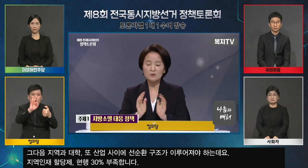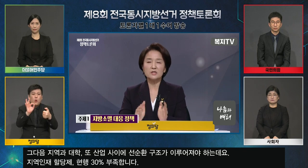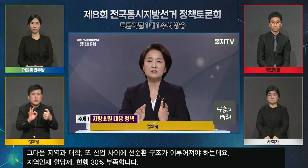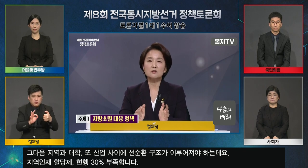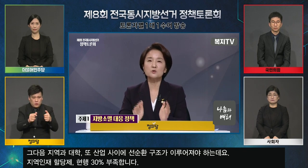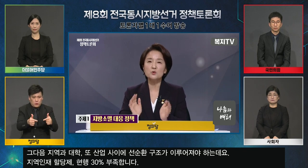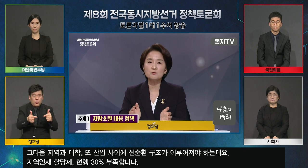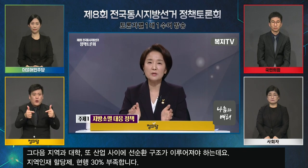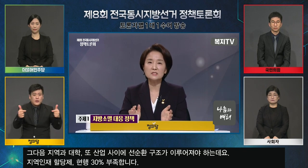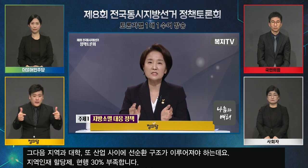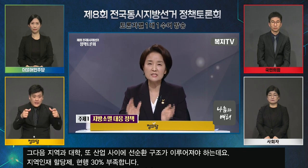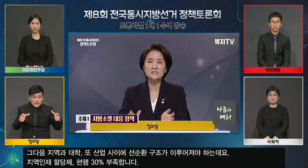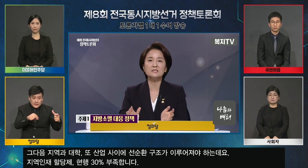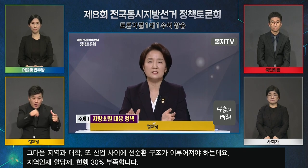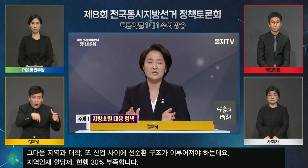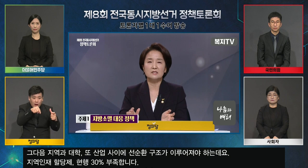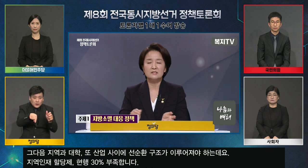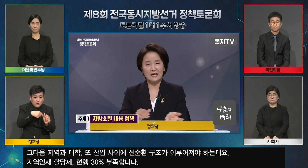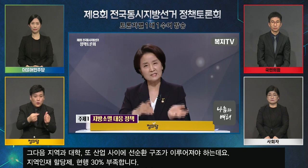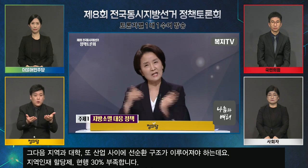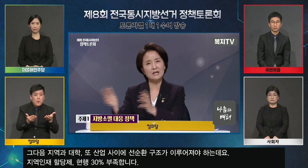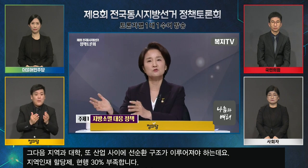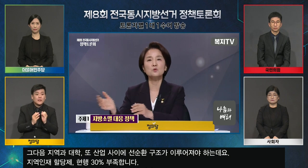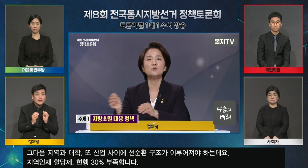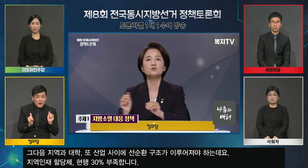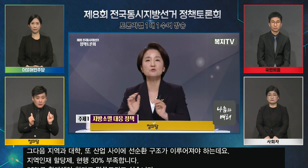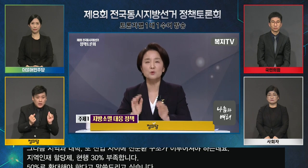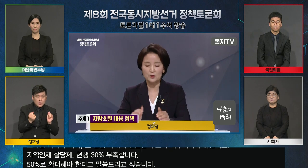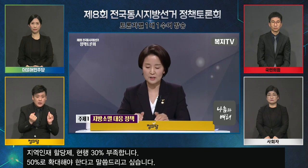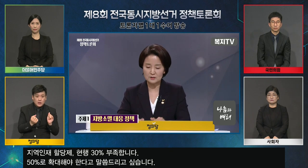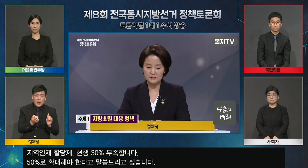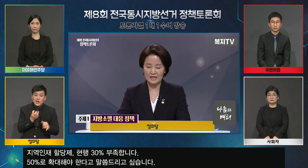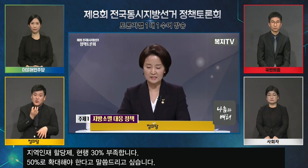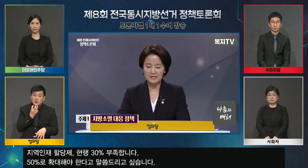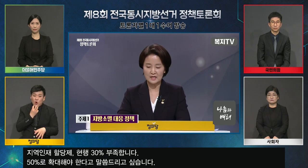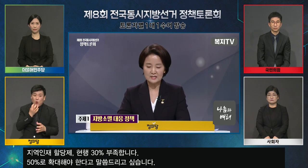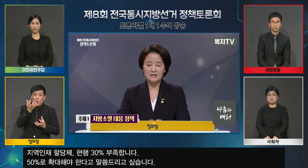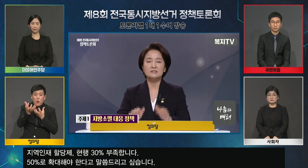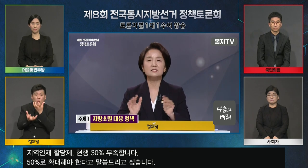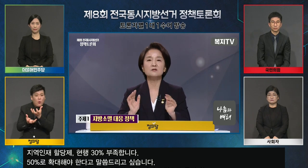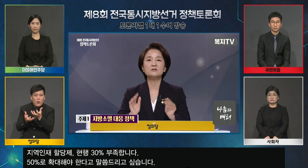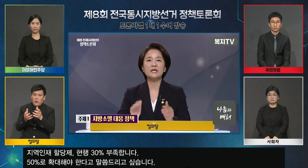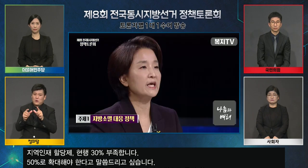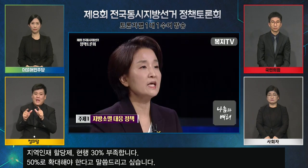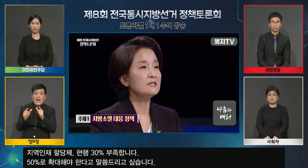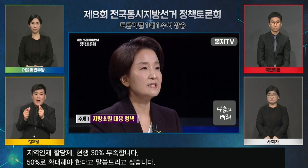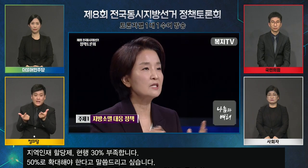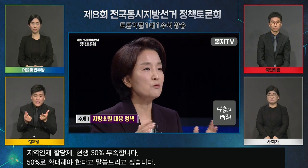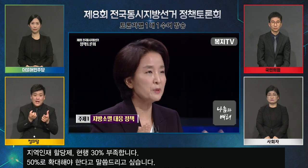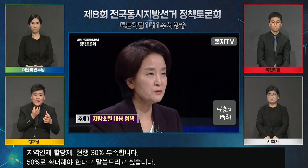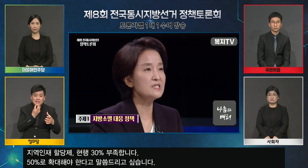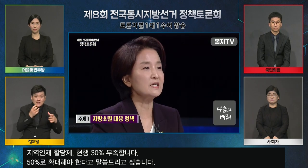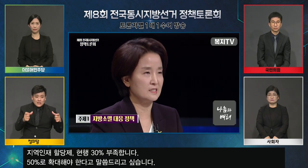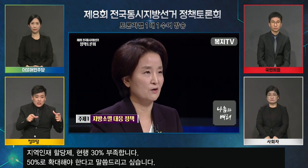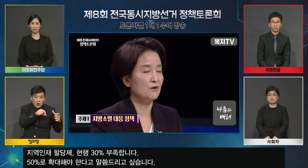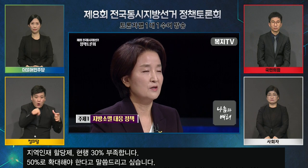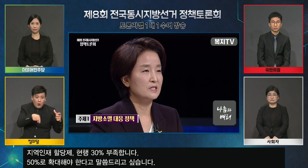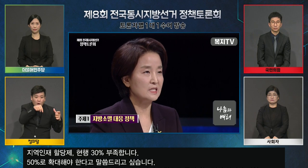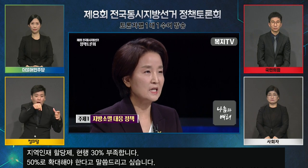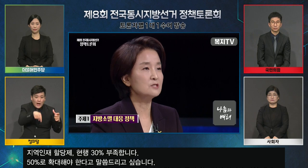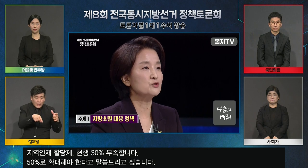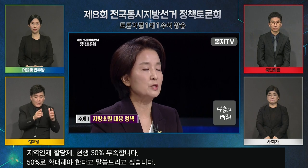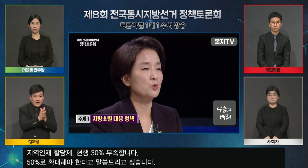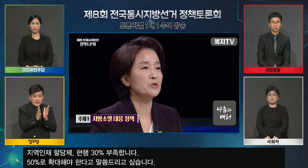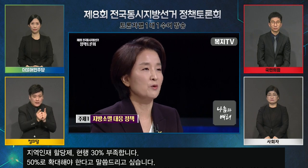지역에서 교육받은 인재들이 다시 다 수도권으로 몰려가는 것이 아니라 지역 내의 산업 현장에서